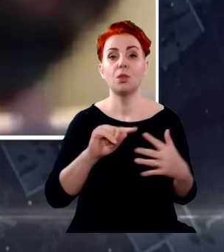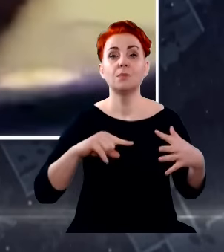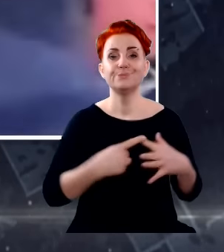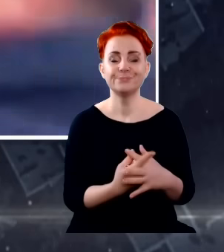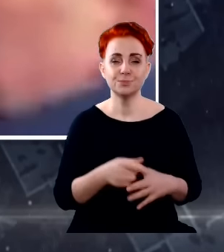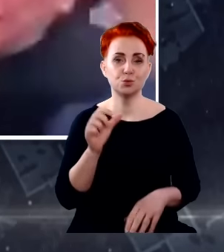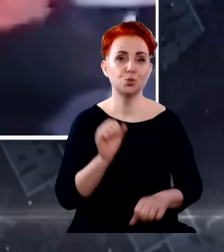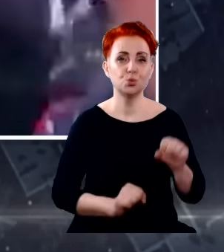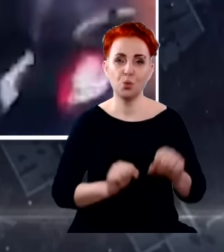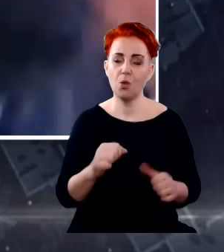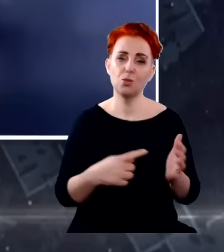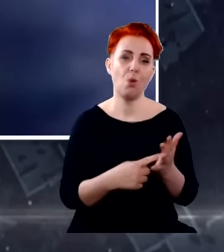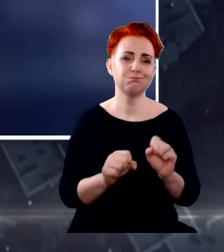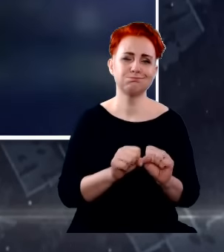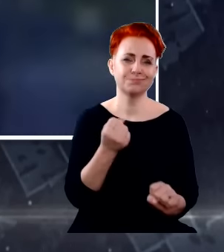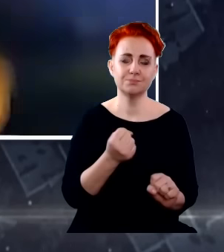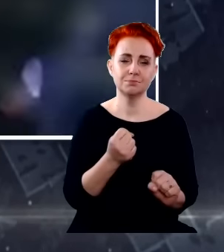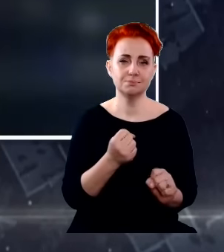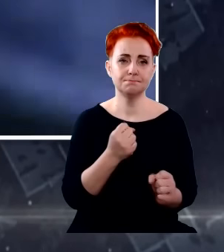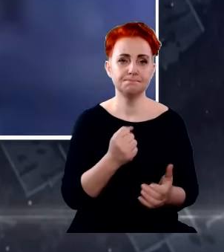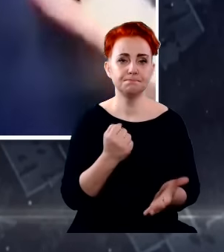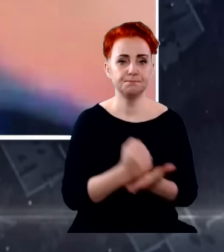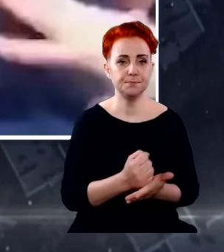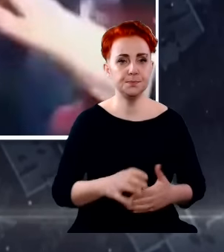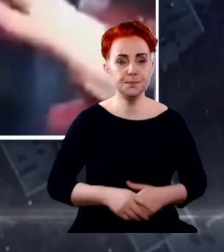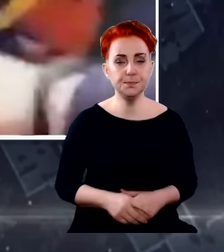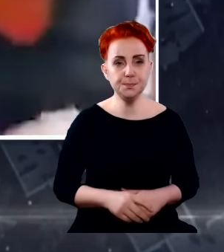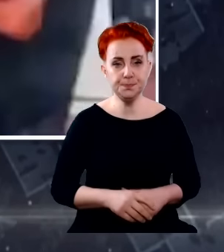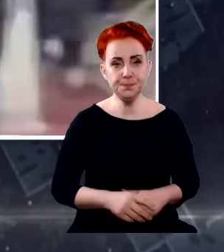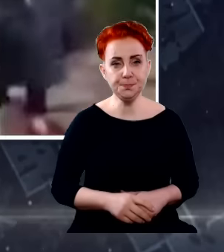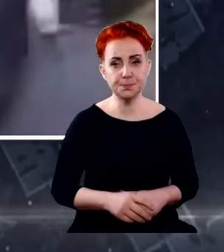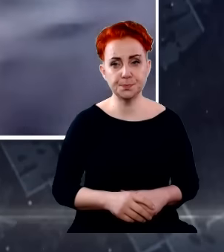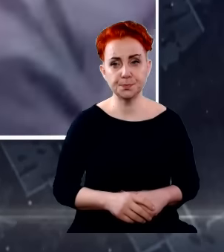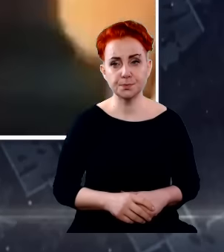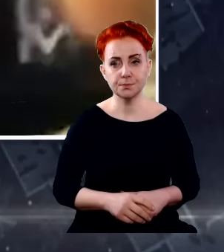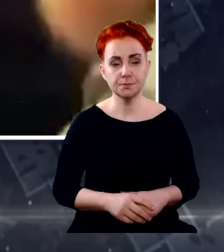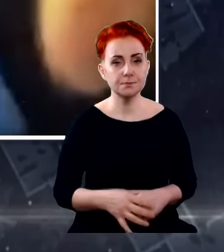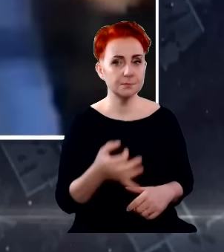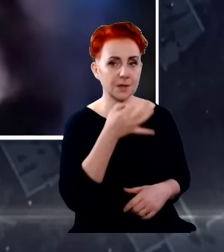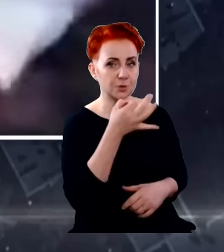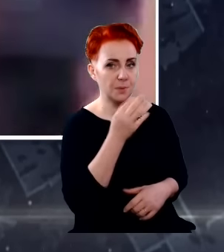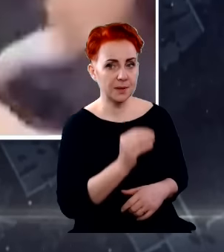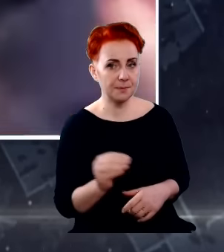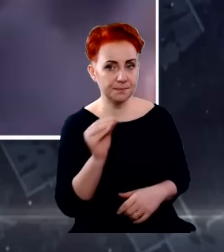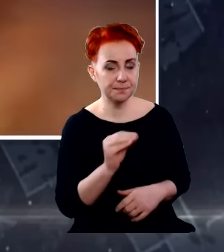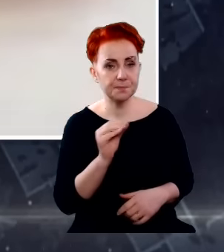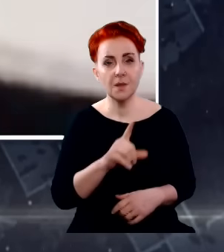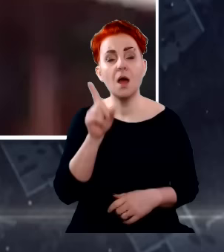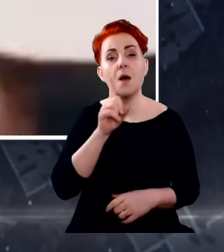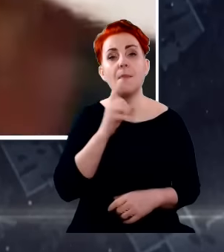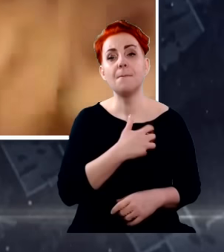sprawiedliwości, no to jest to naruszenie porządku, prawda? Nie, pani marszałek, ja wejdę w słowo i dopytam, dlatego że pan marszałek,